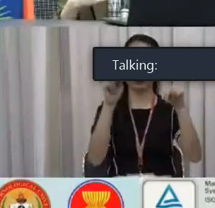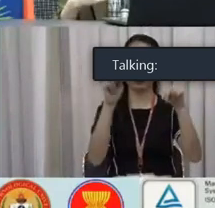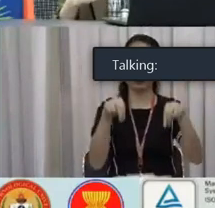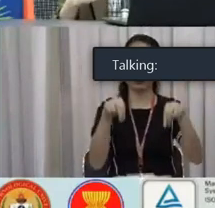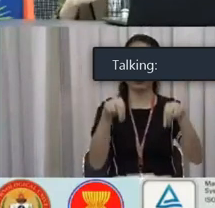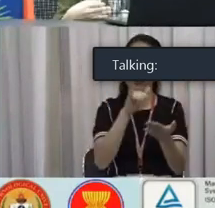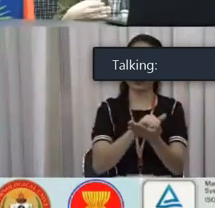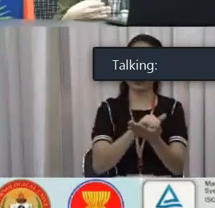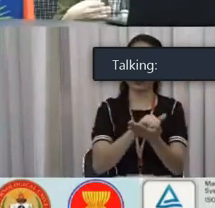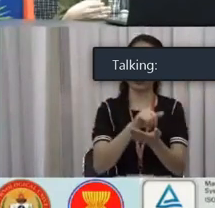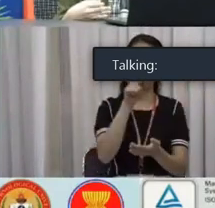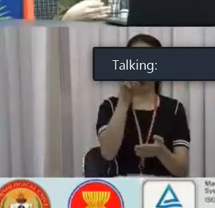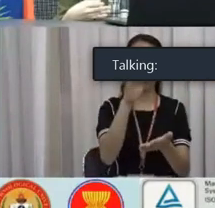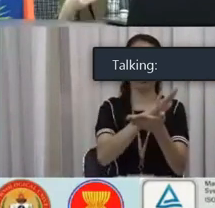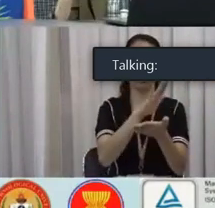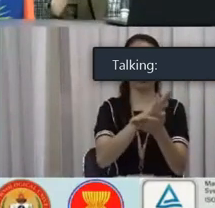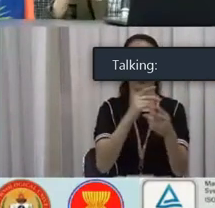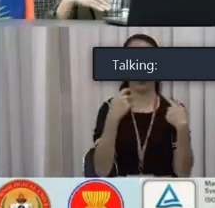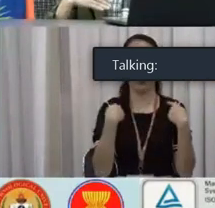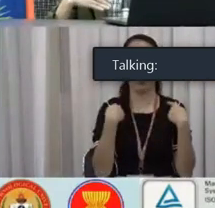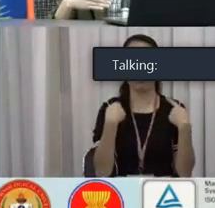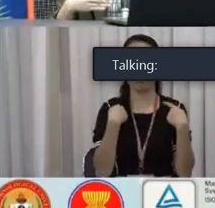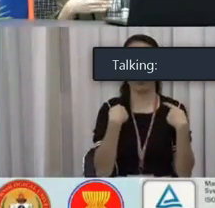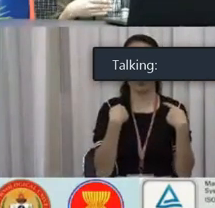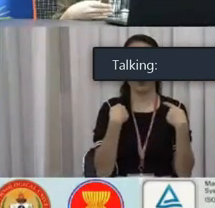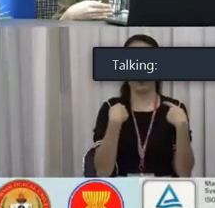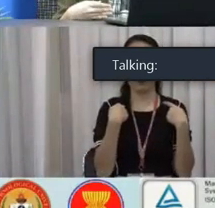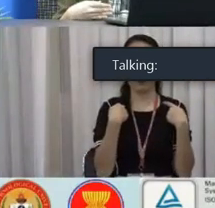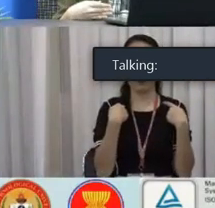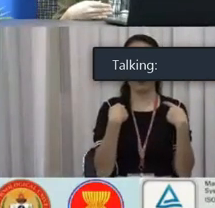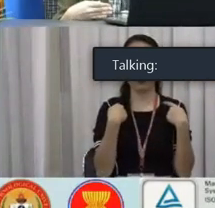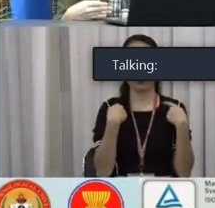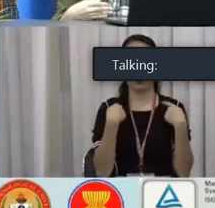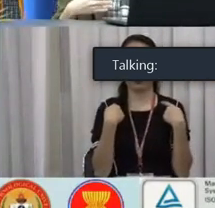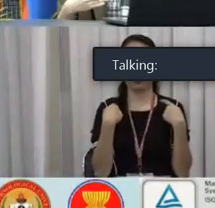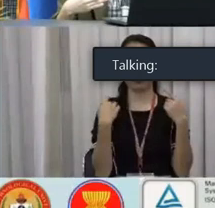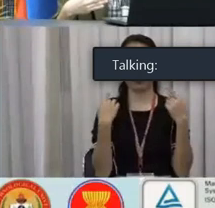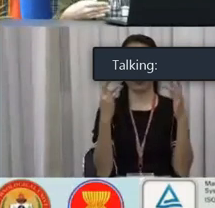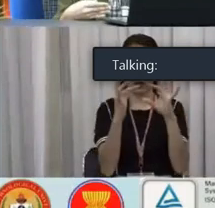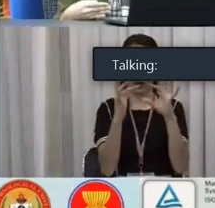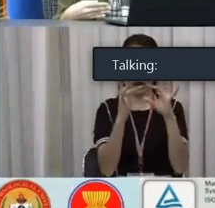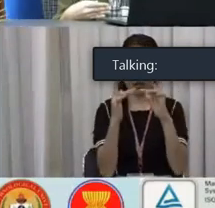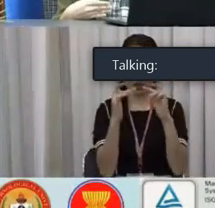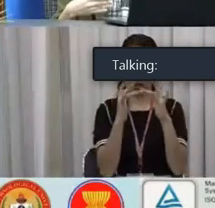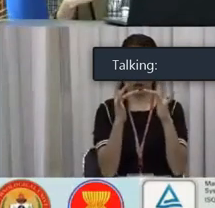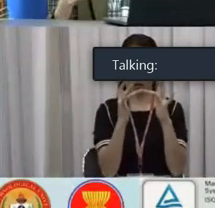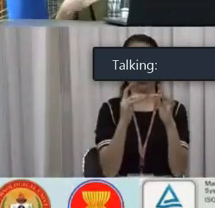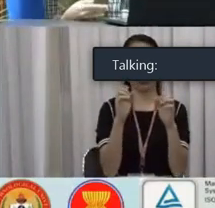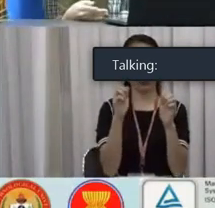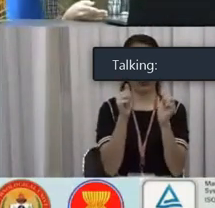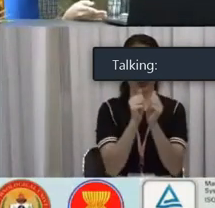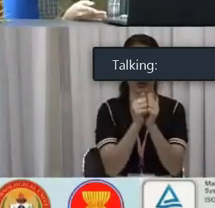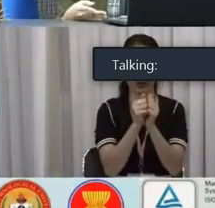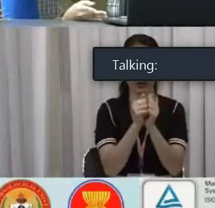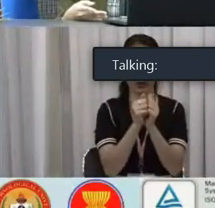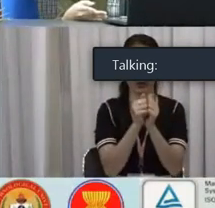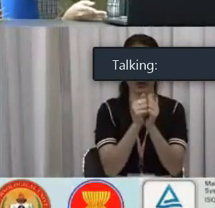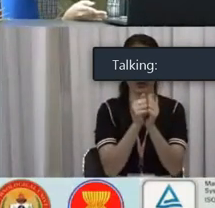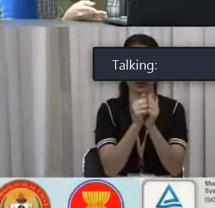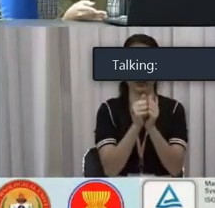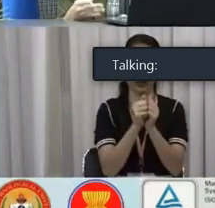existing partnership with Jollibee Foods Corporation, and kanisiya si Jollibee Foods Corporation makahatag